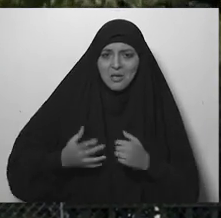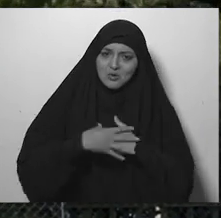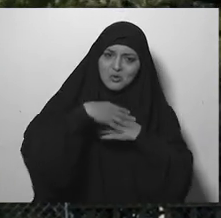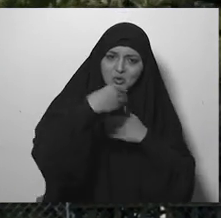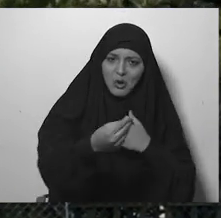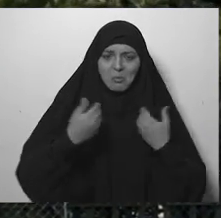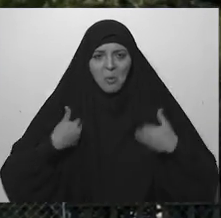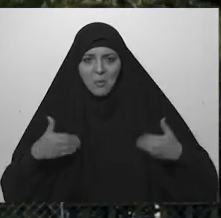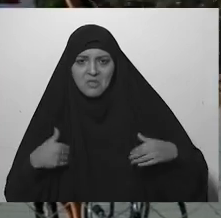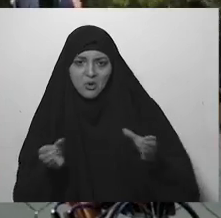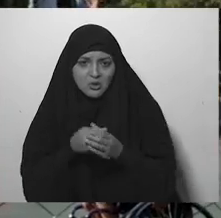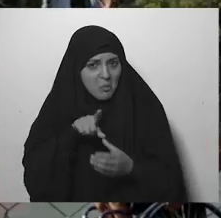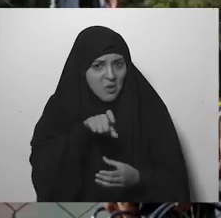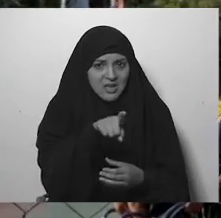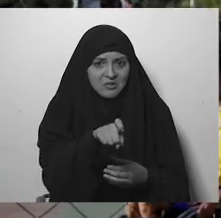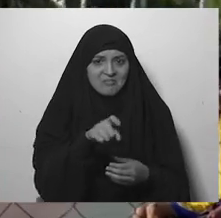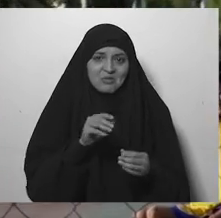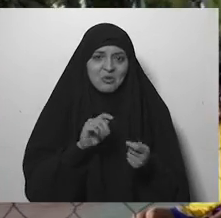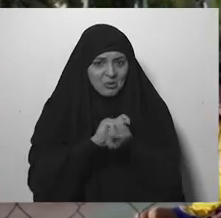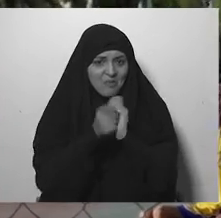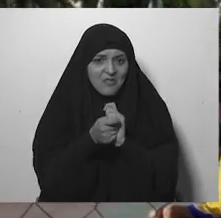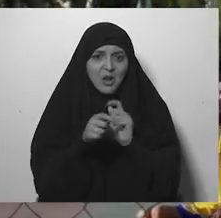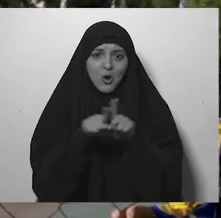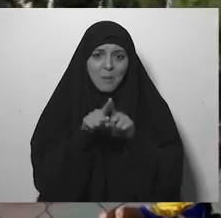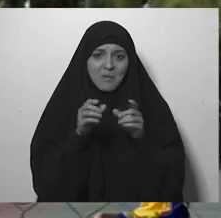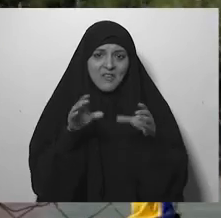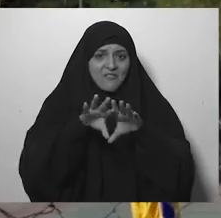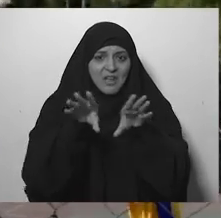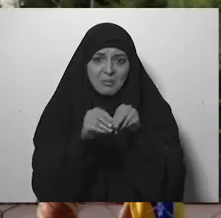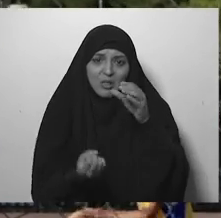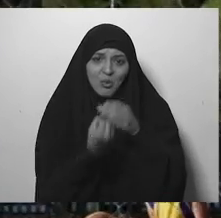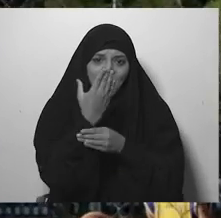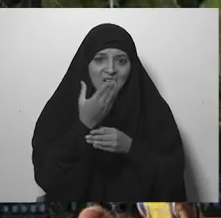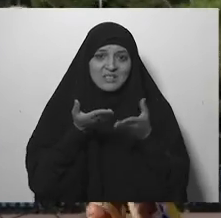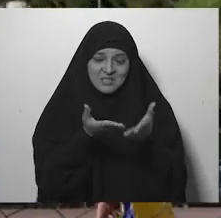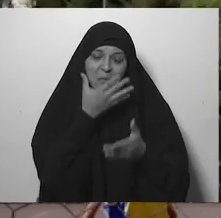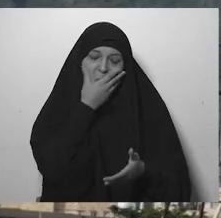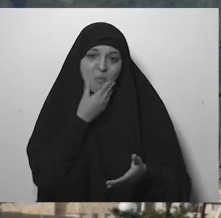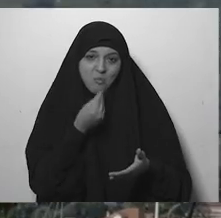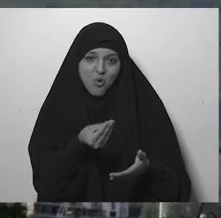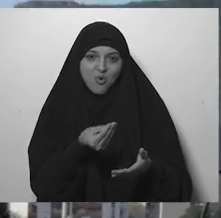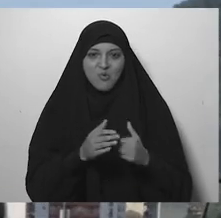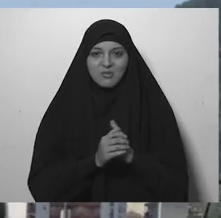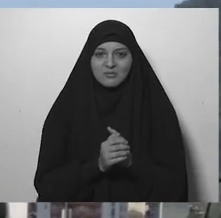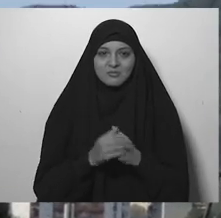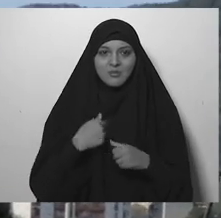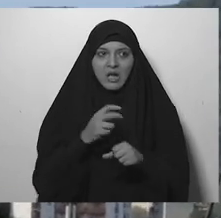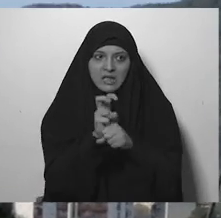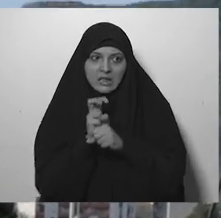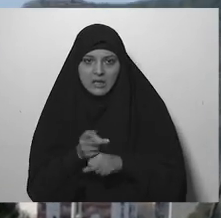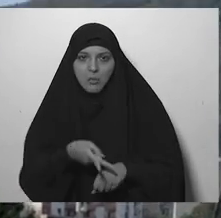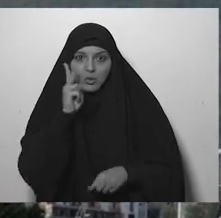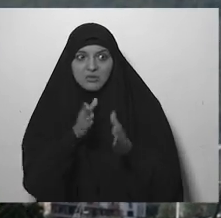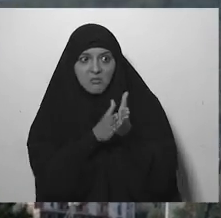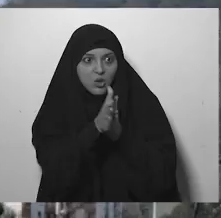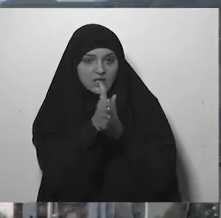ensemble, sortaient se balader ensemble. C'était une petite famille qui commençait à naître. Et ça, c'était vraiment beau à voir. Ce que je garde le